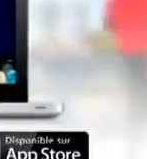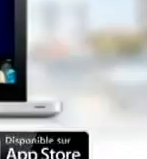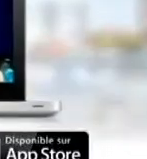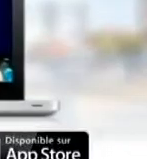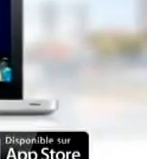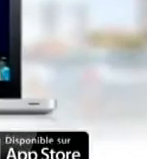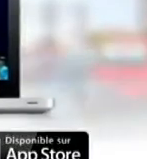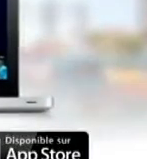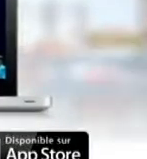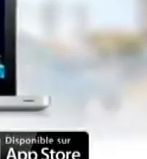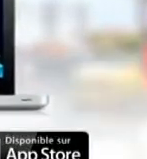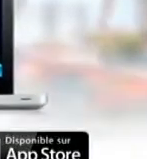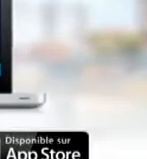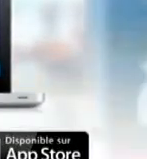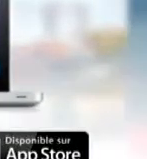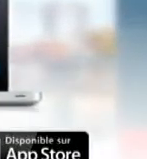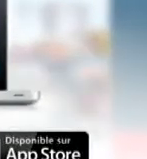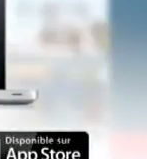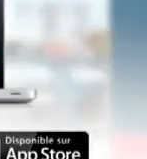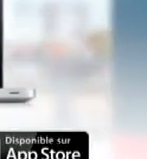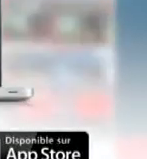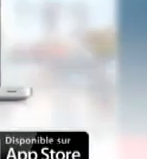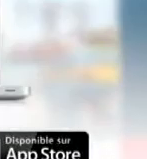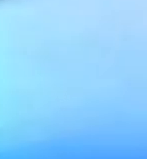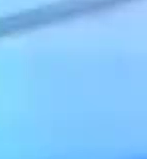ce temps avec la dpj vivez la magie de nathalie